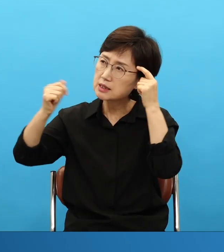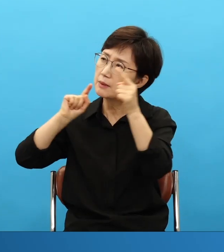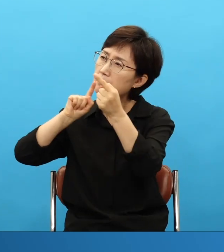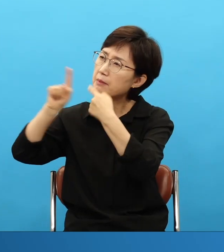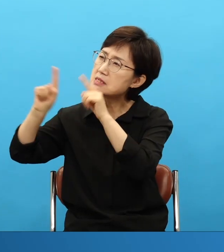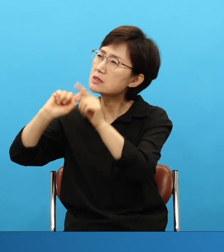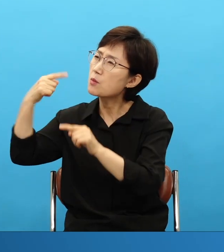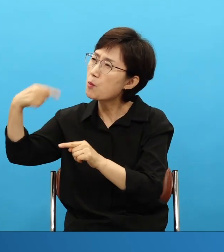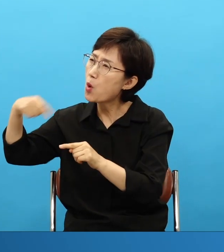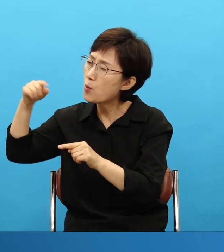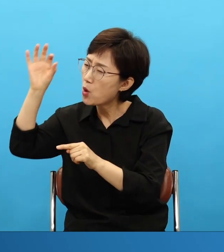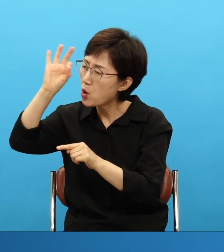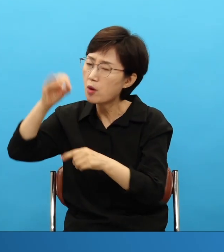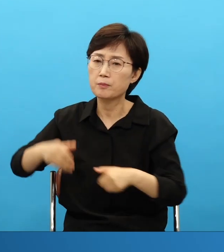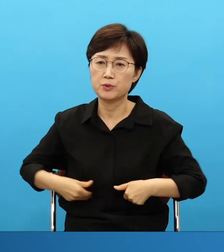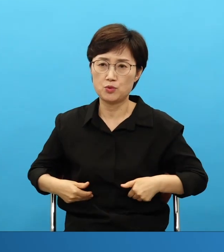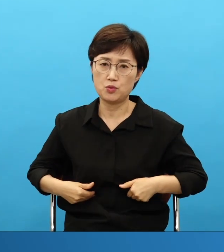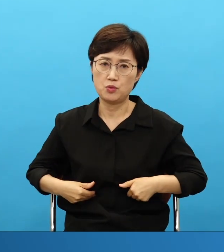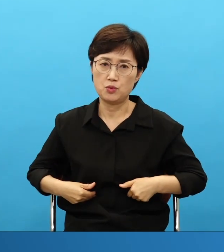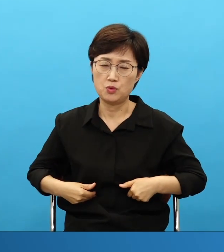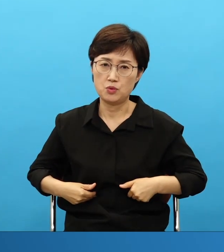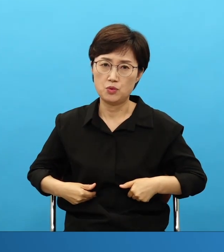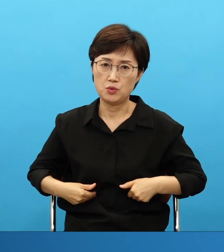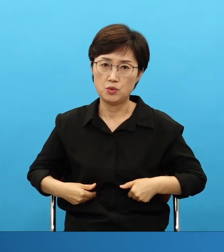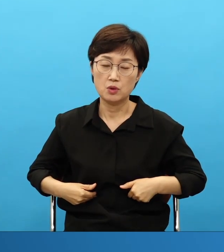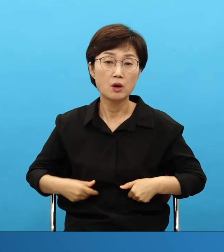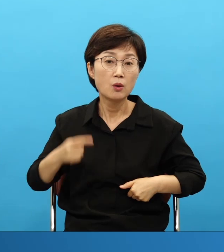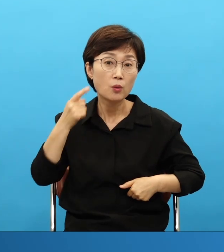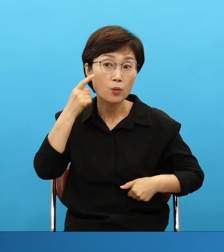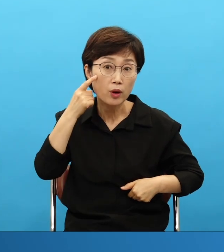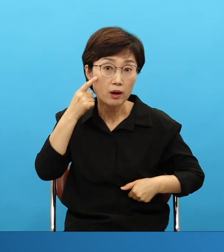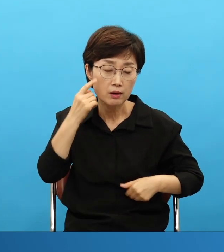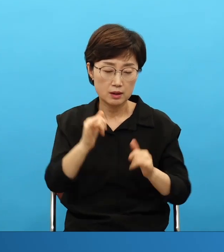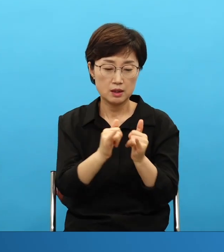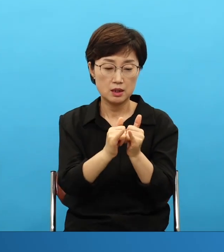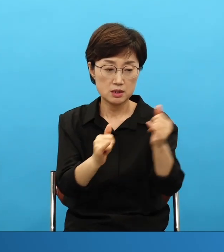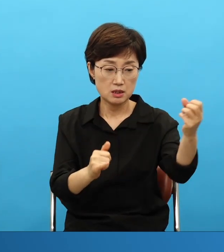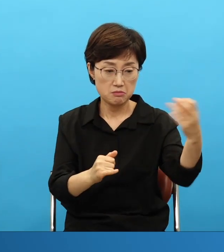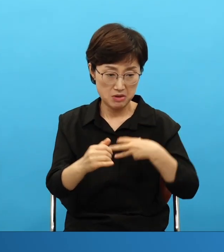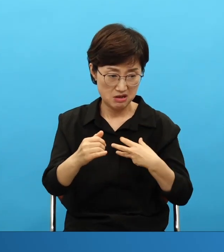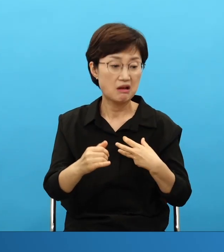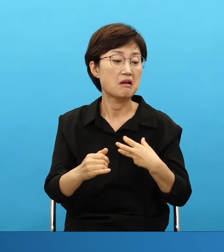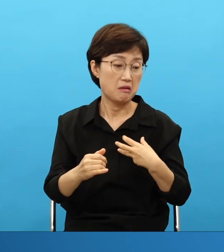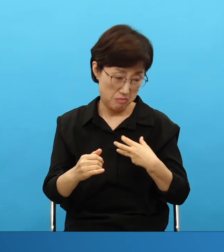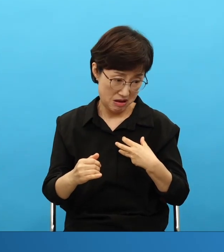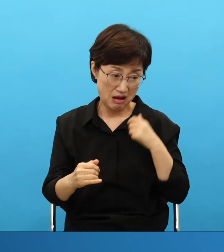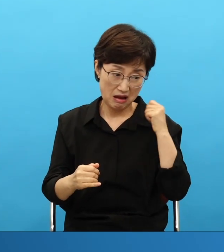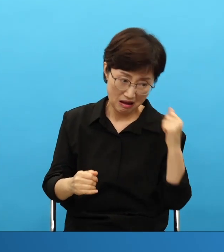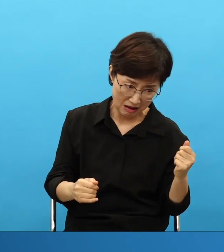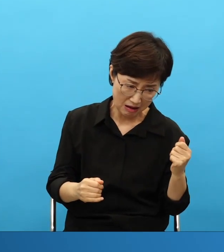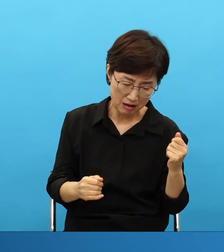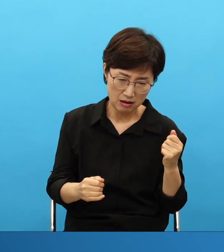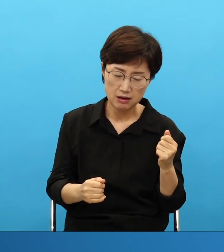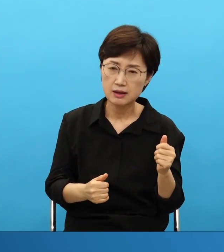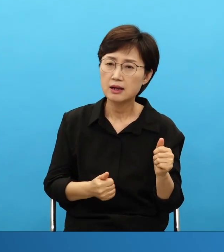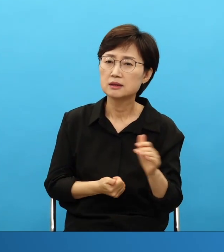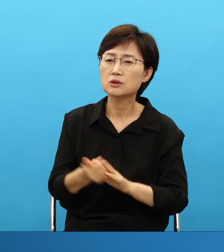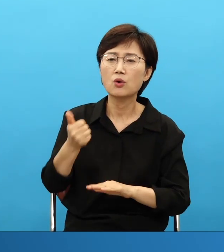된다 미국서는 사람의 말 들으면 절대로 리할 수